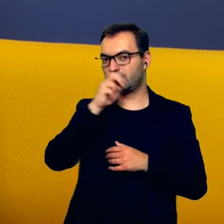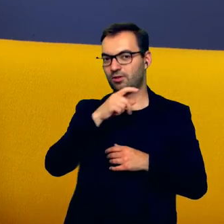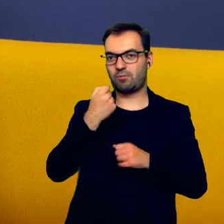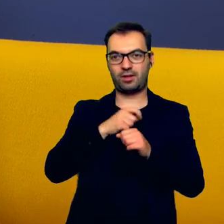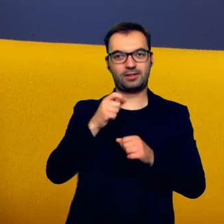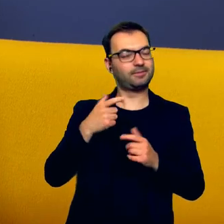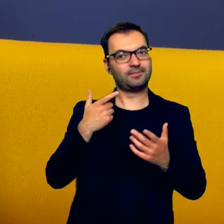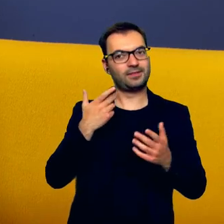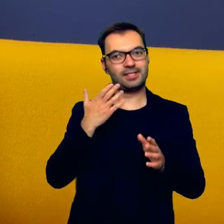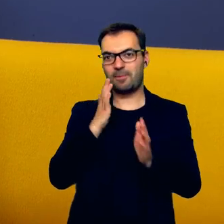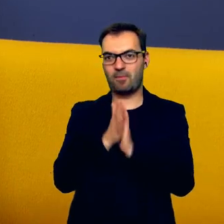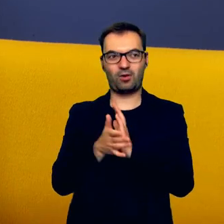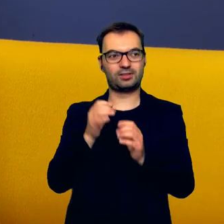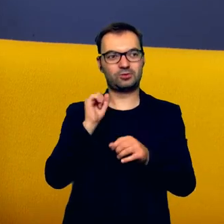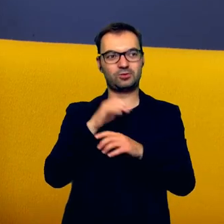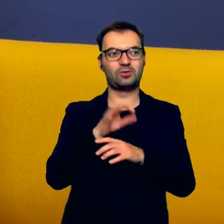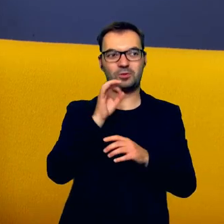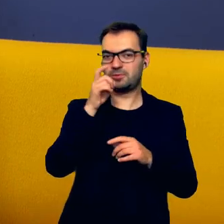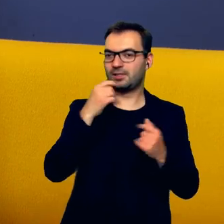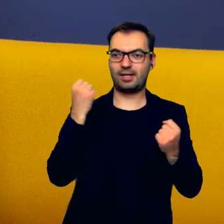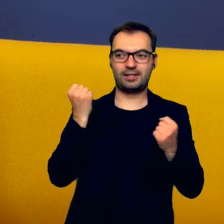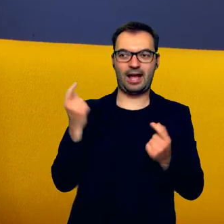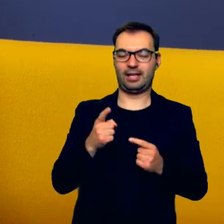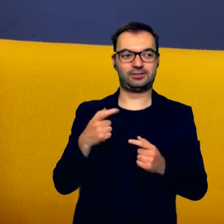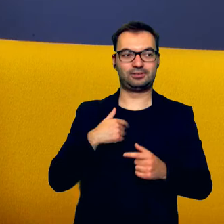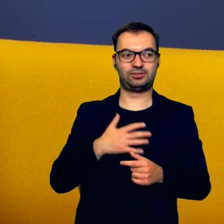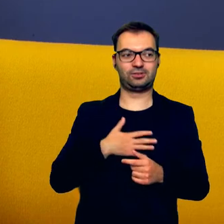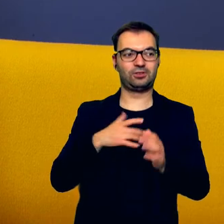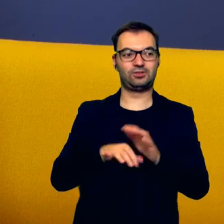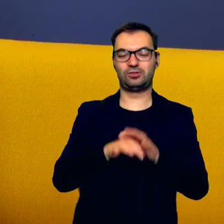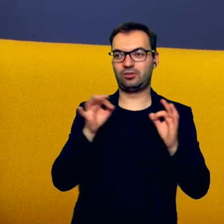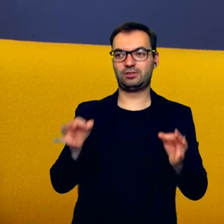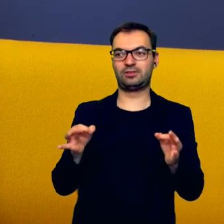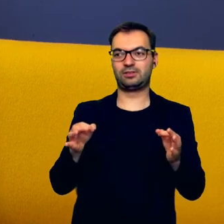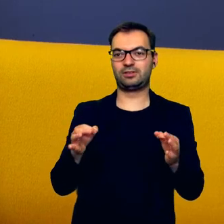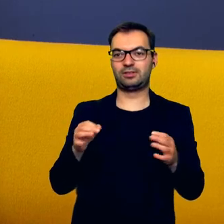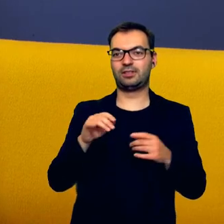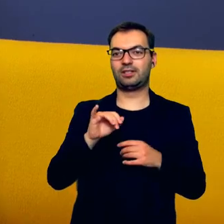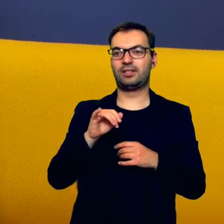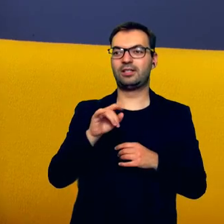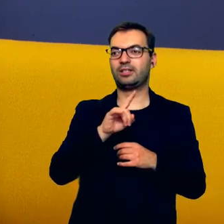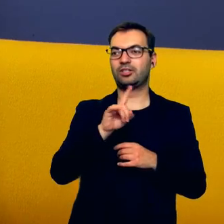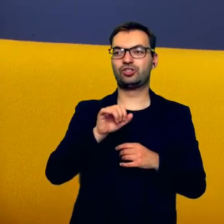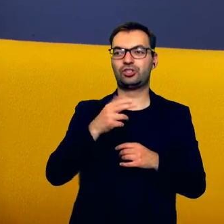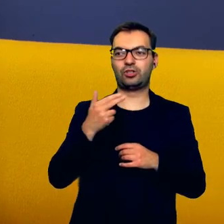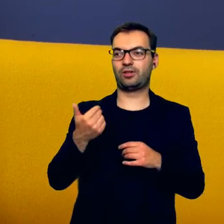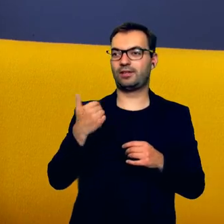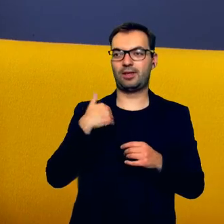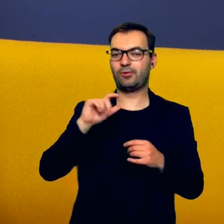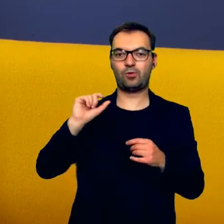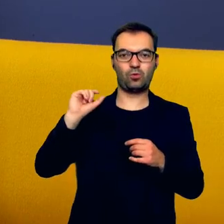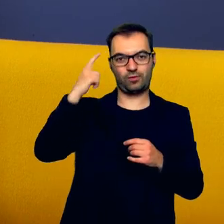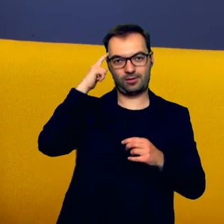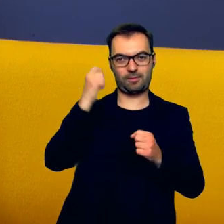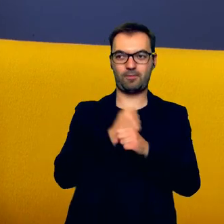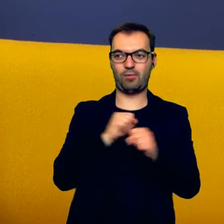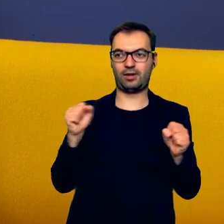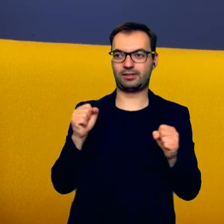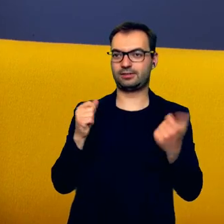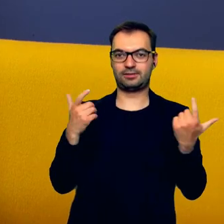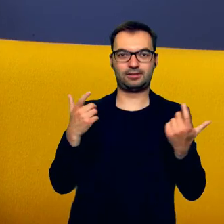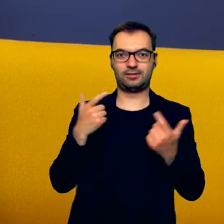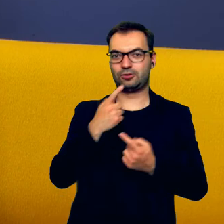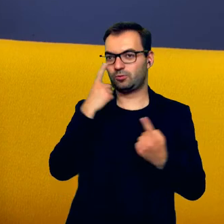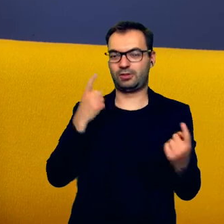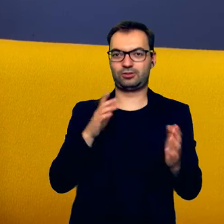interesująca, niejednoznaczna. Naprawdę aż się dziwię, że do tej pory Jan Henryk Żychoń nie był głównym bohaterem